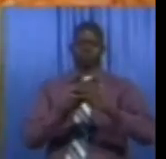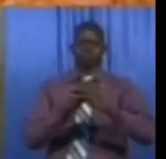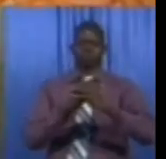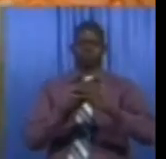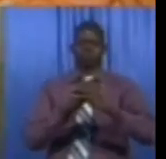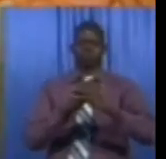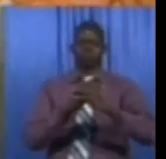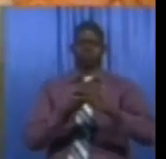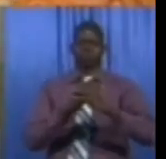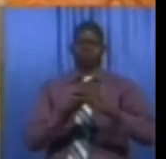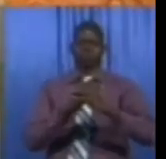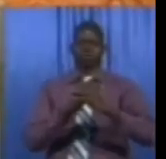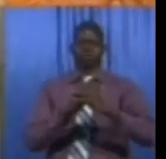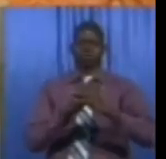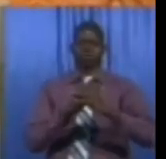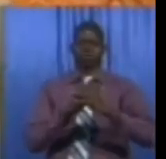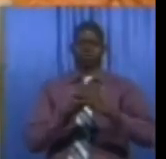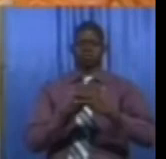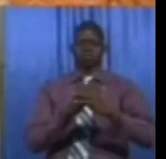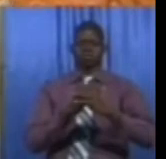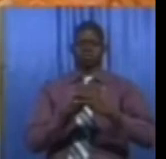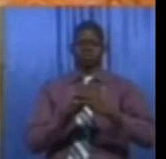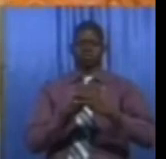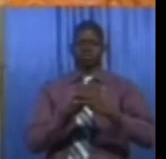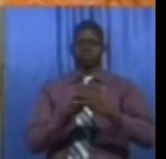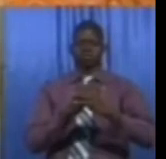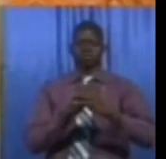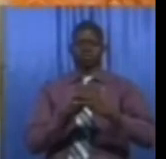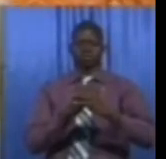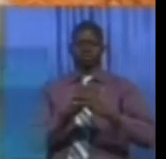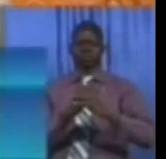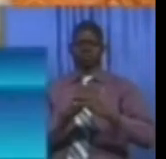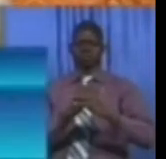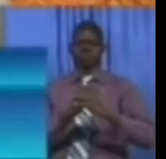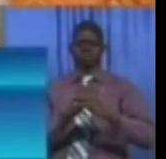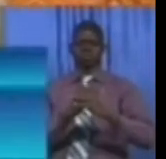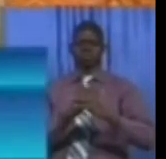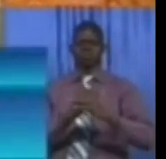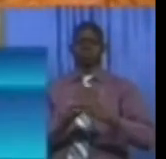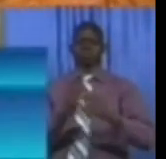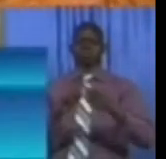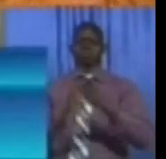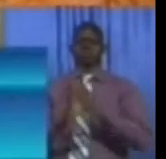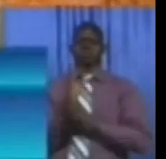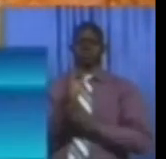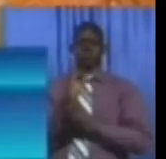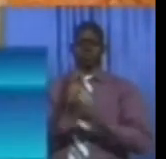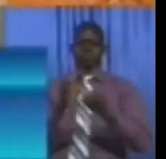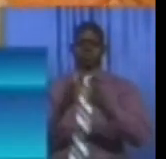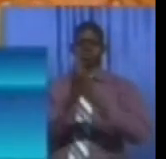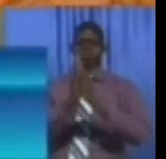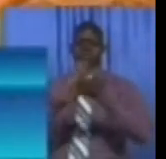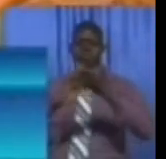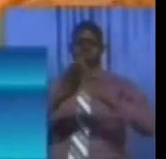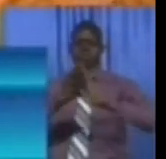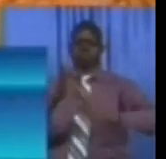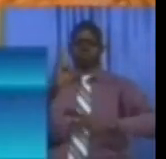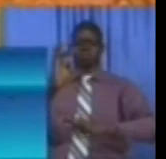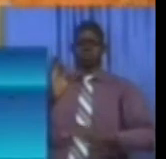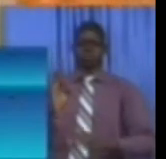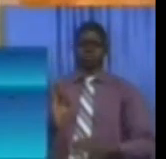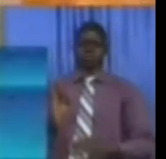À Dieu, Nous avons demandé la paix pour le Burkina